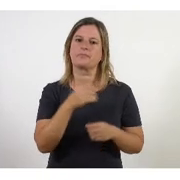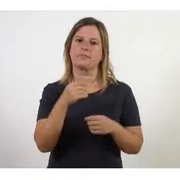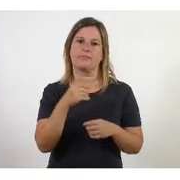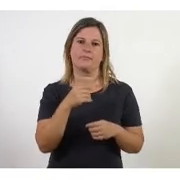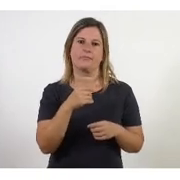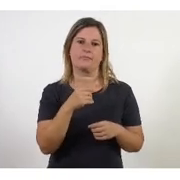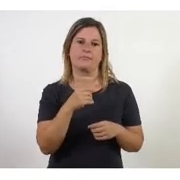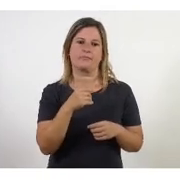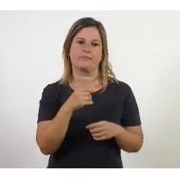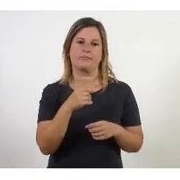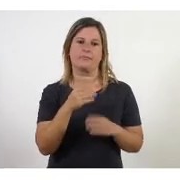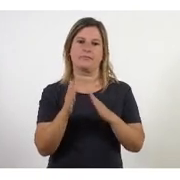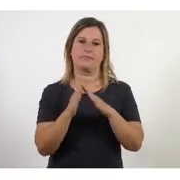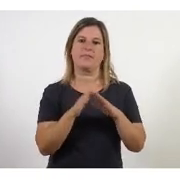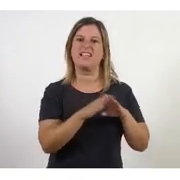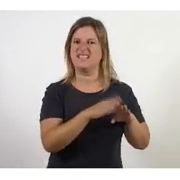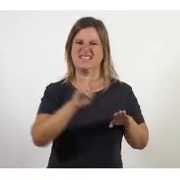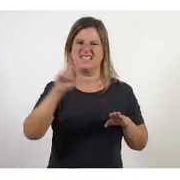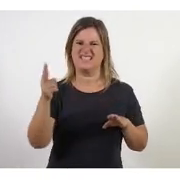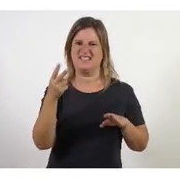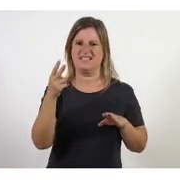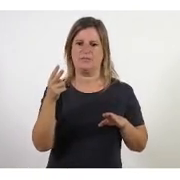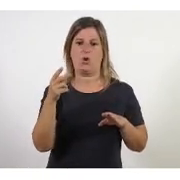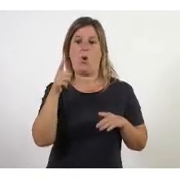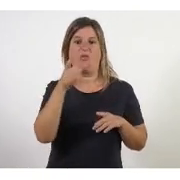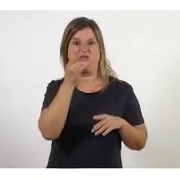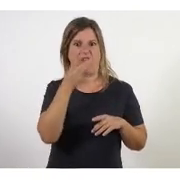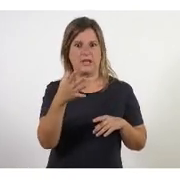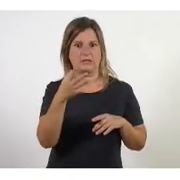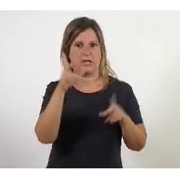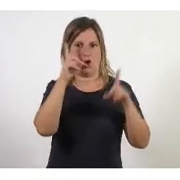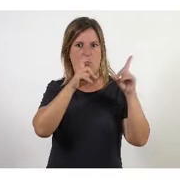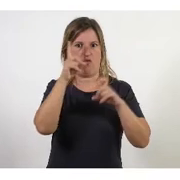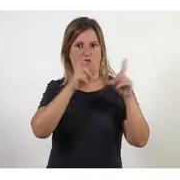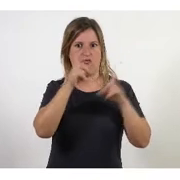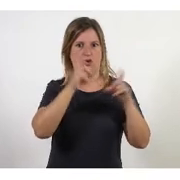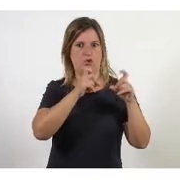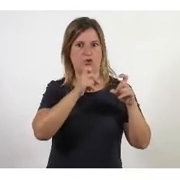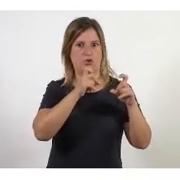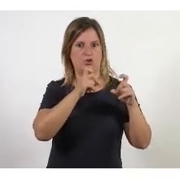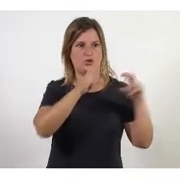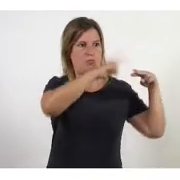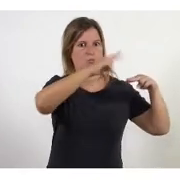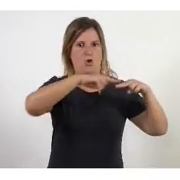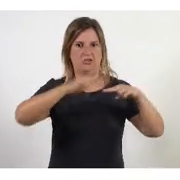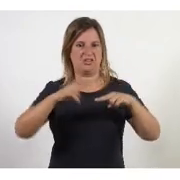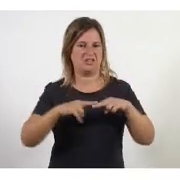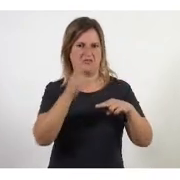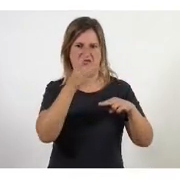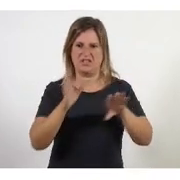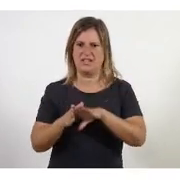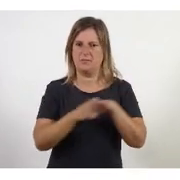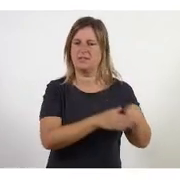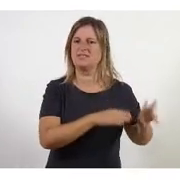Aquest és molt senzill. Aquest el podeu provar, ja us dic, amb material que ja tingueu. Hem de fer un vídeo a base de fotografies. Segon